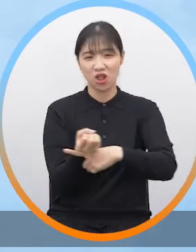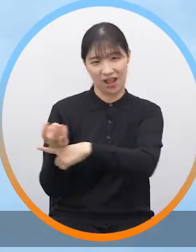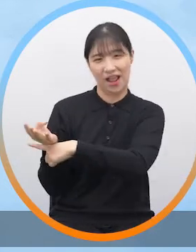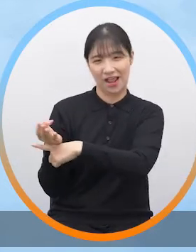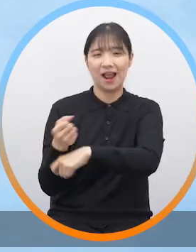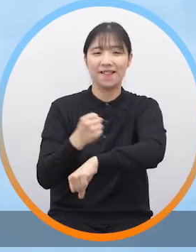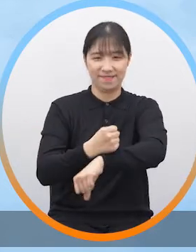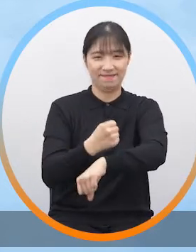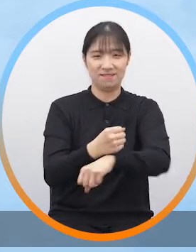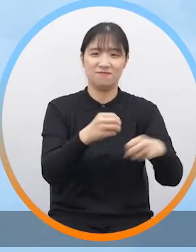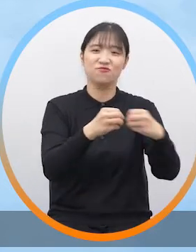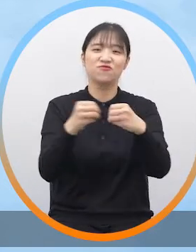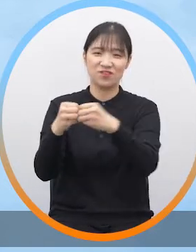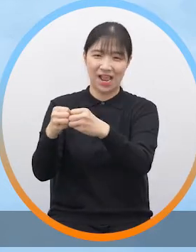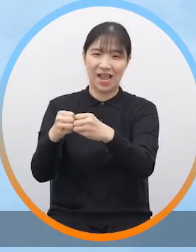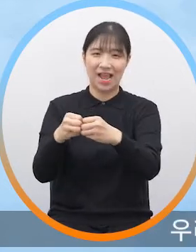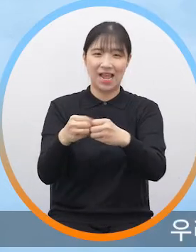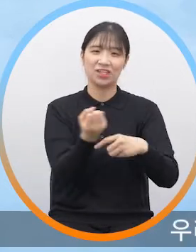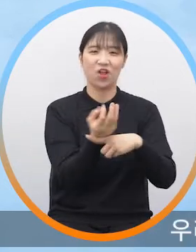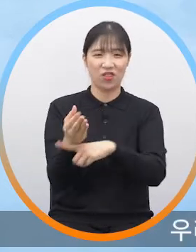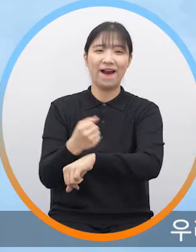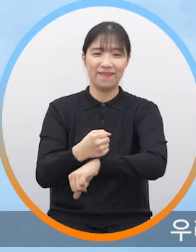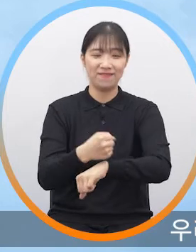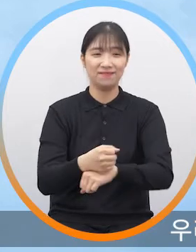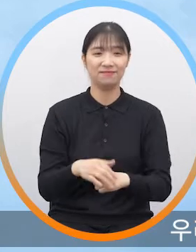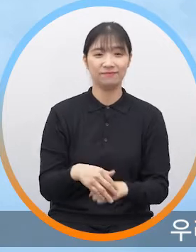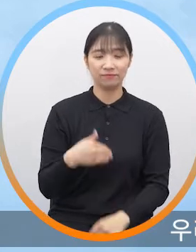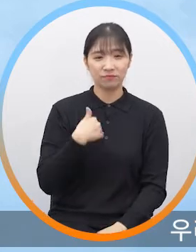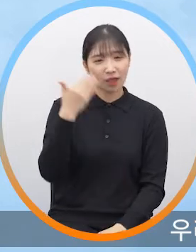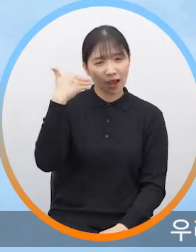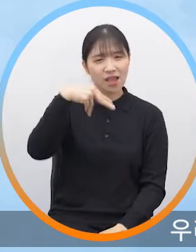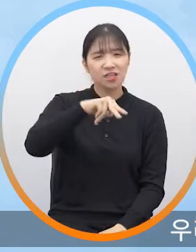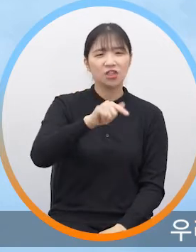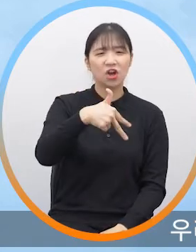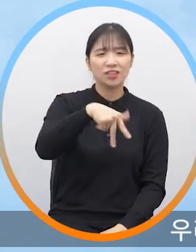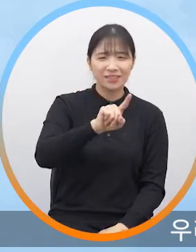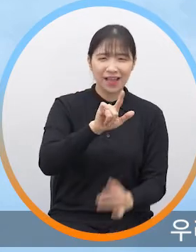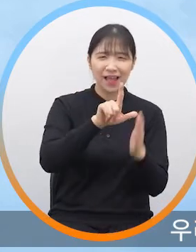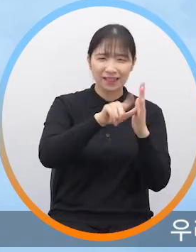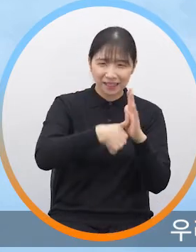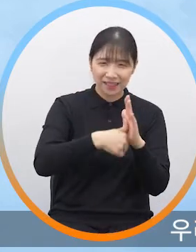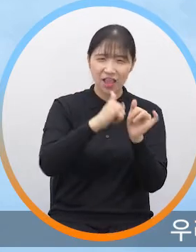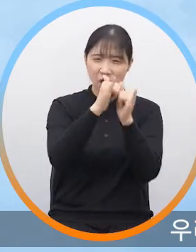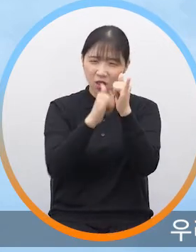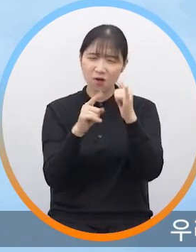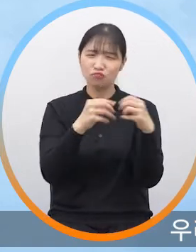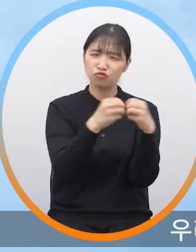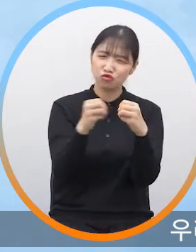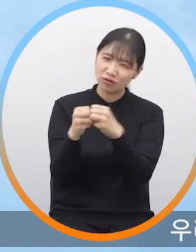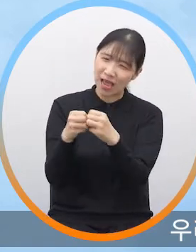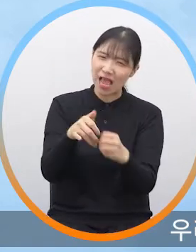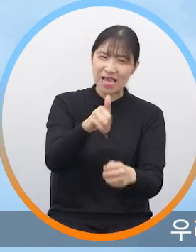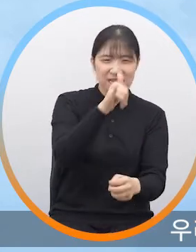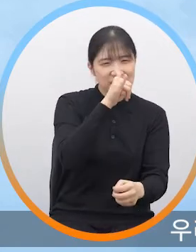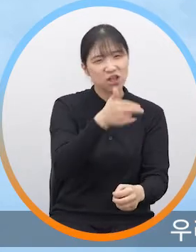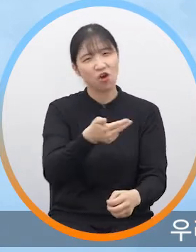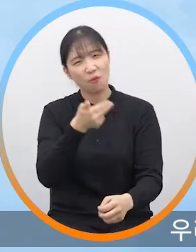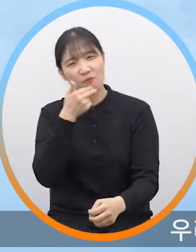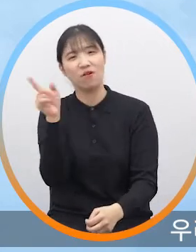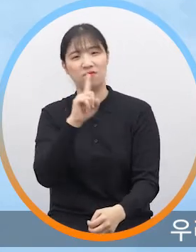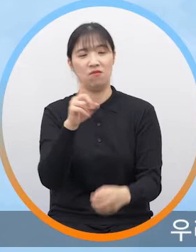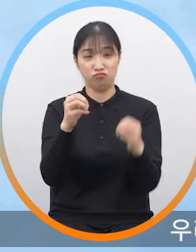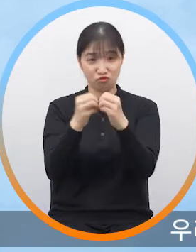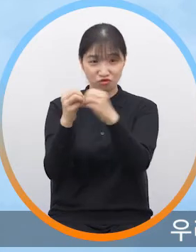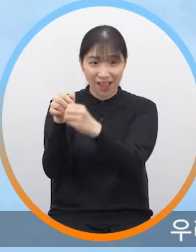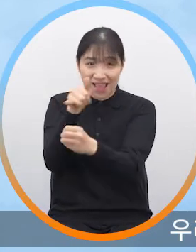즉 문자를 전했다는 소리죠. 자, 우리가 선사시대와 역사시대에는 문자의 유무, 문자가 있으면